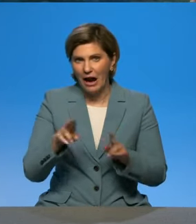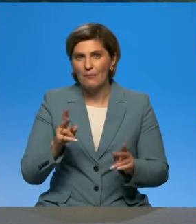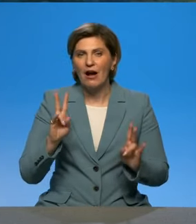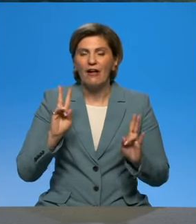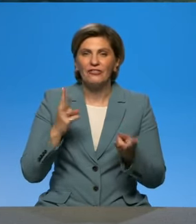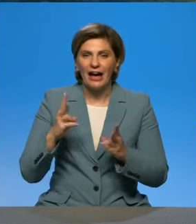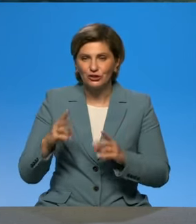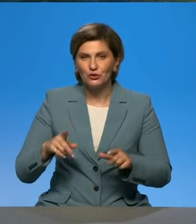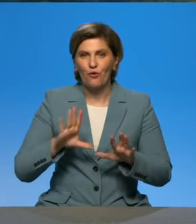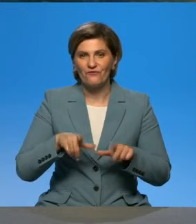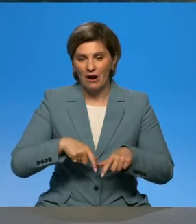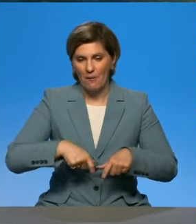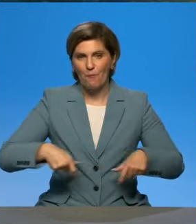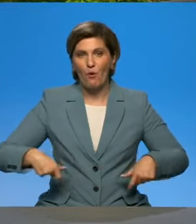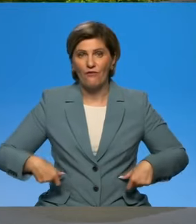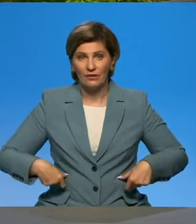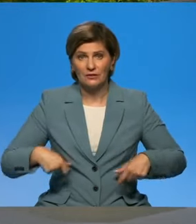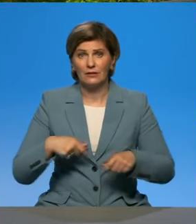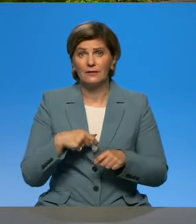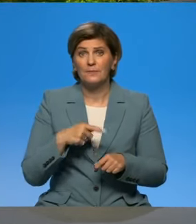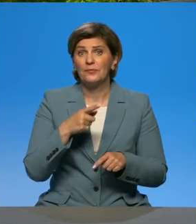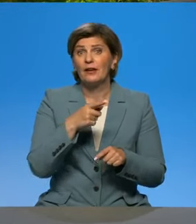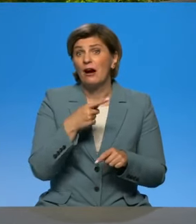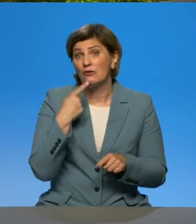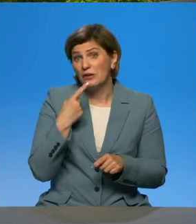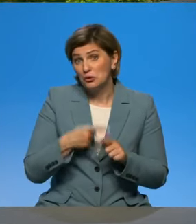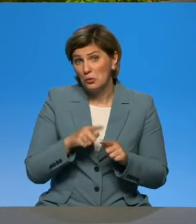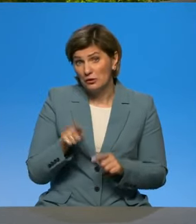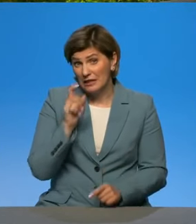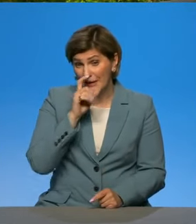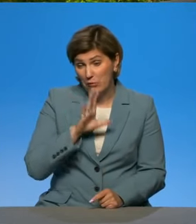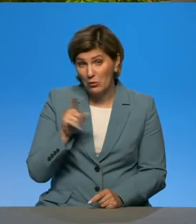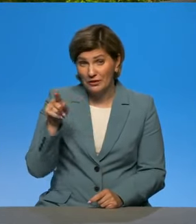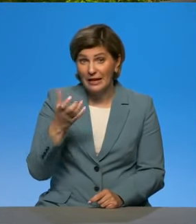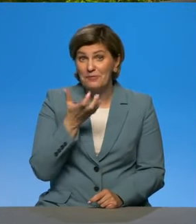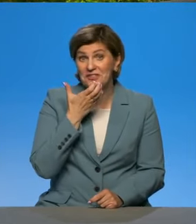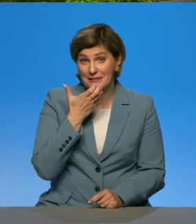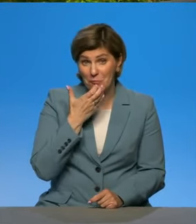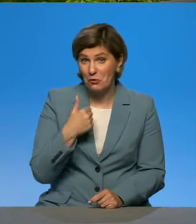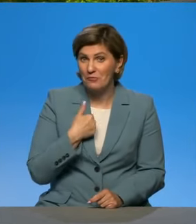бедренных повязках каких-то. Ну, на бедренные повязки это неплохо, там же это тепло, в конце концов. Я обожаю лично